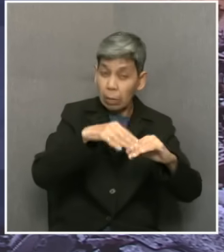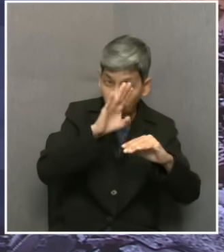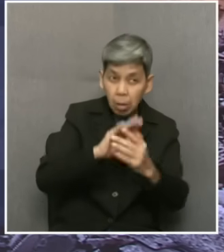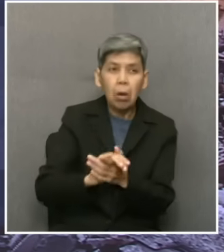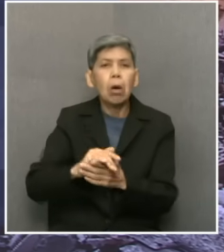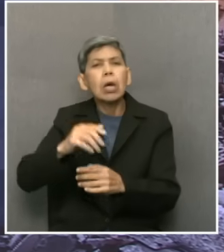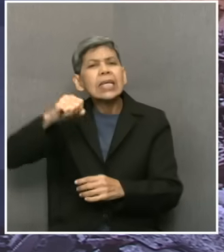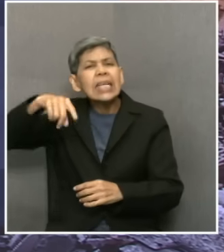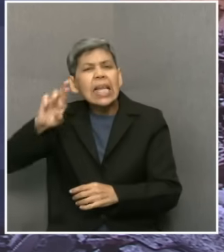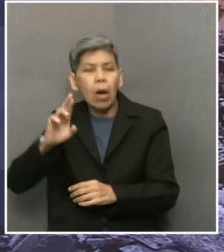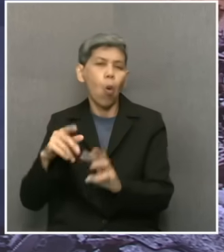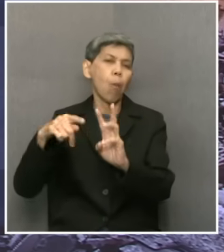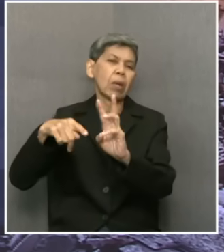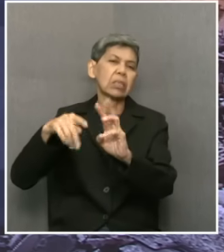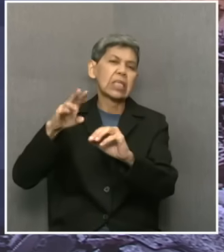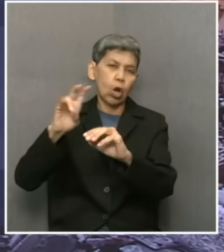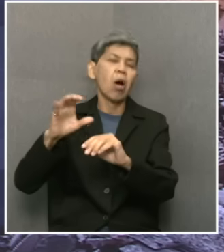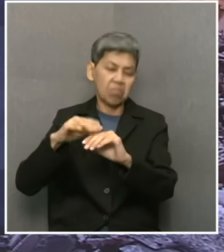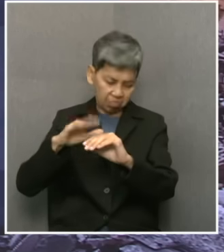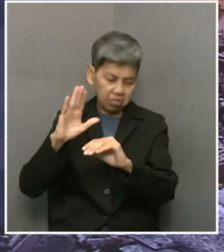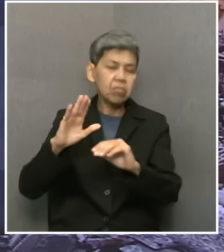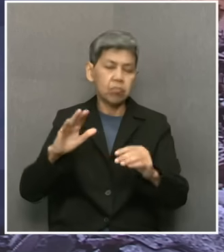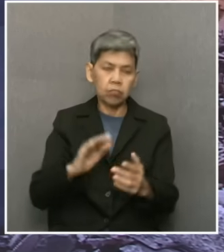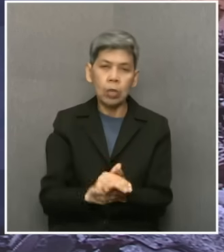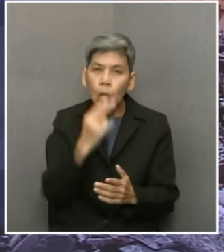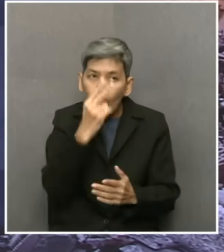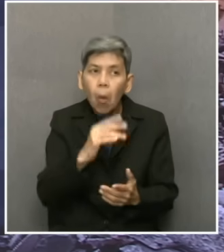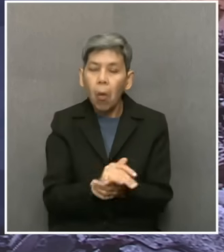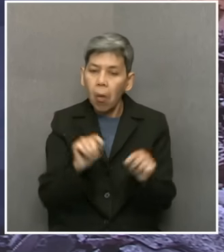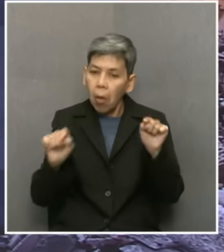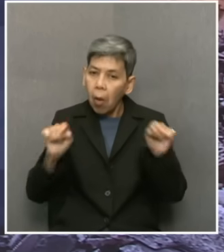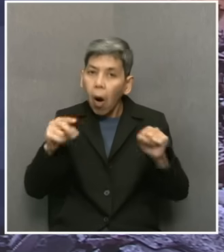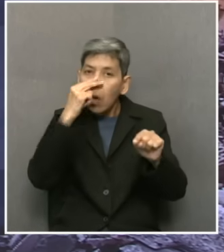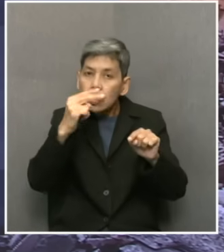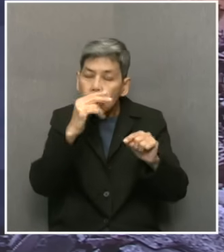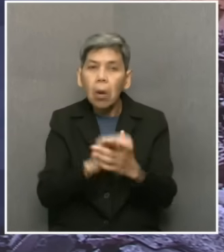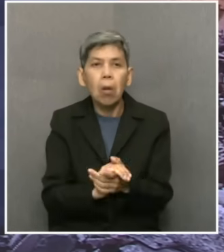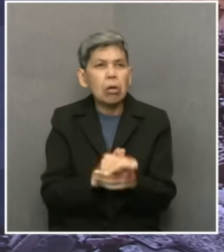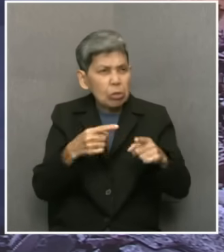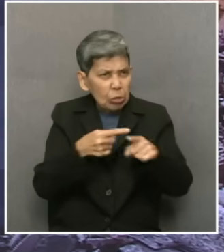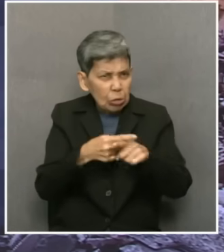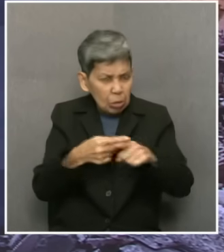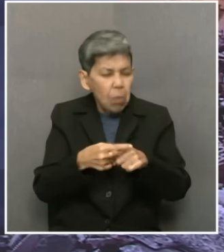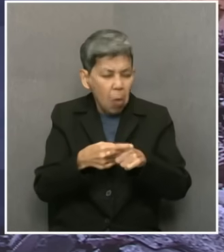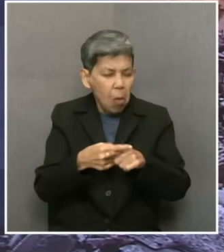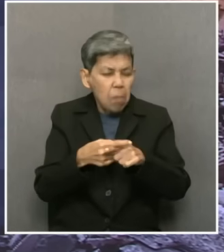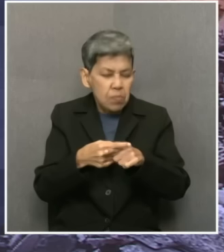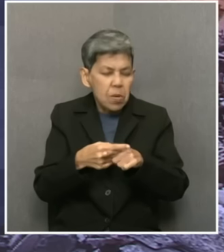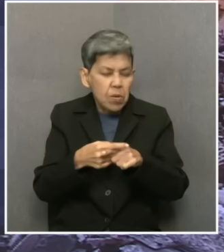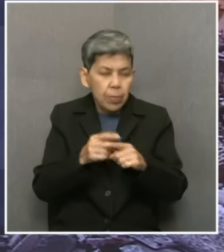วก็ที่ซีเรีย 6,760 คนก็จะเห็นนะคะว่ามีผู้บาดเจ็บเยอะมากด้วยค่ะ